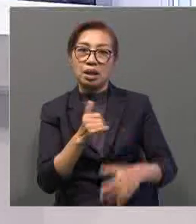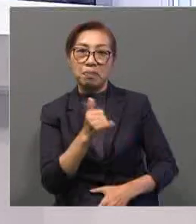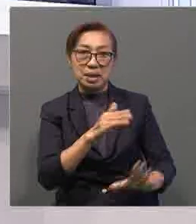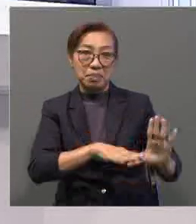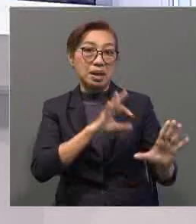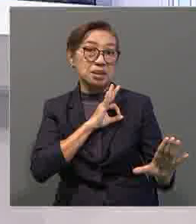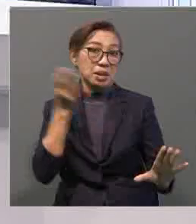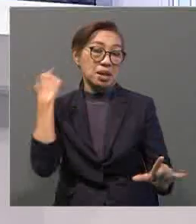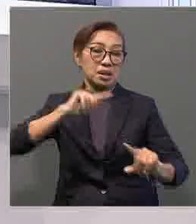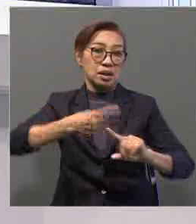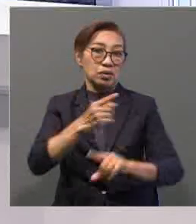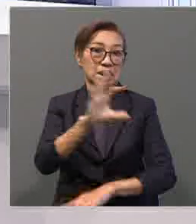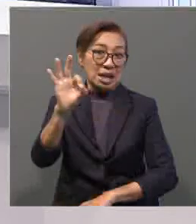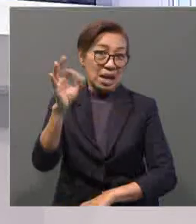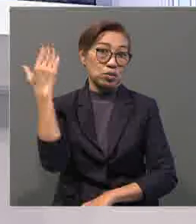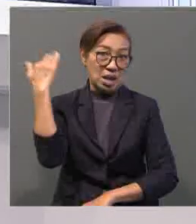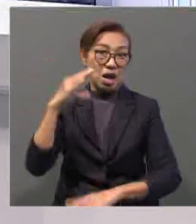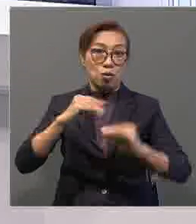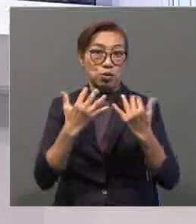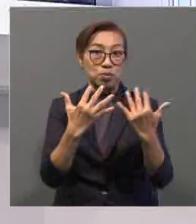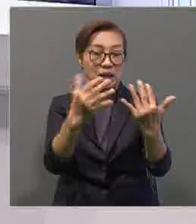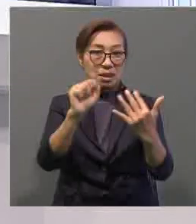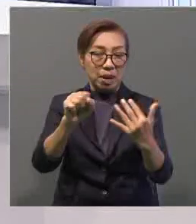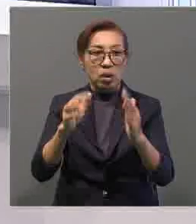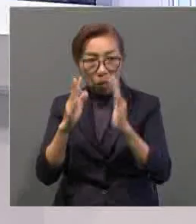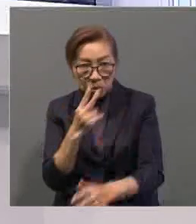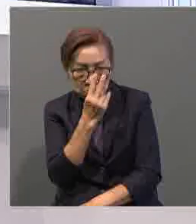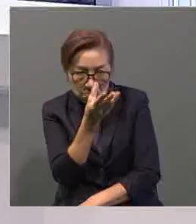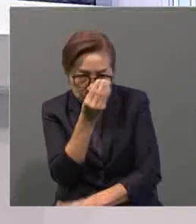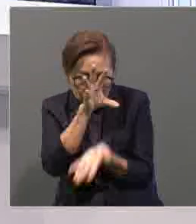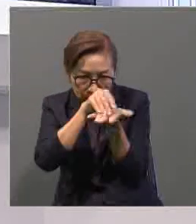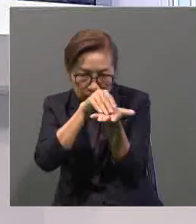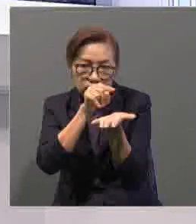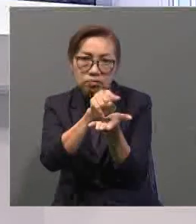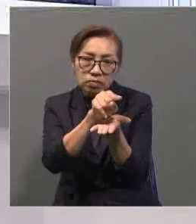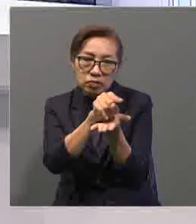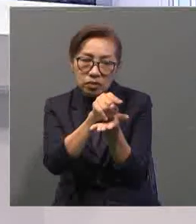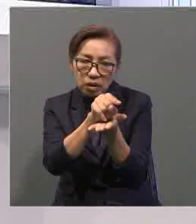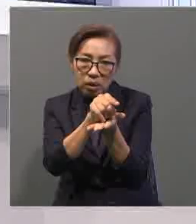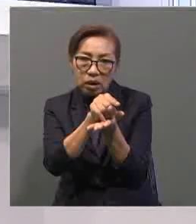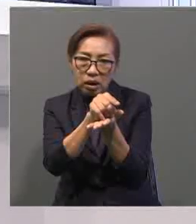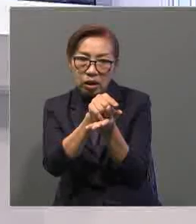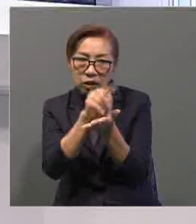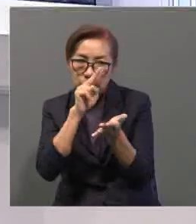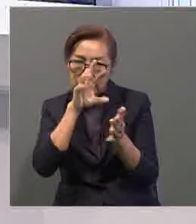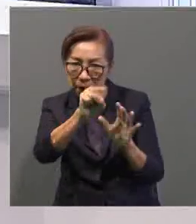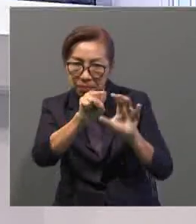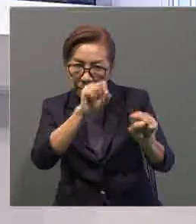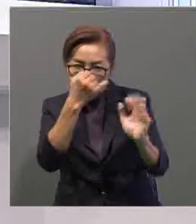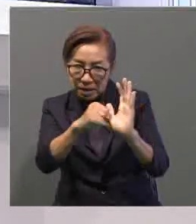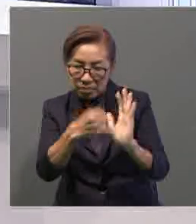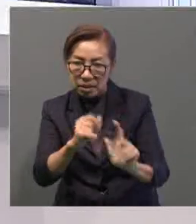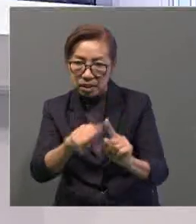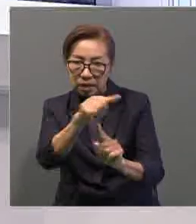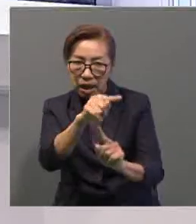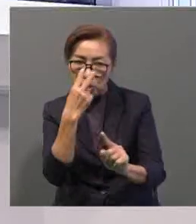มกราคมที่ผ่านมาก็หลายๆคนติดตามติดตามเนี่ยรวมถึงการจับผิดในหลายๆจุดด้วย